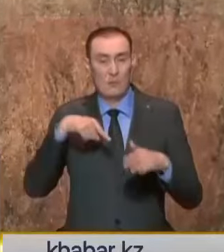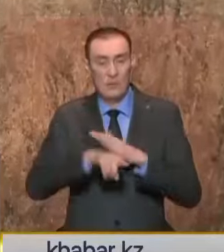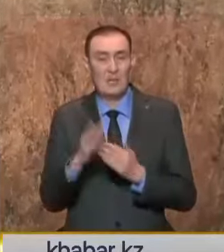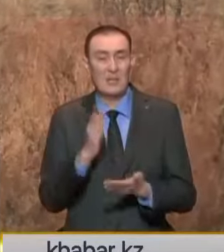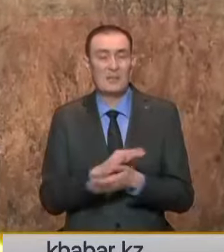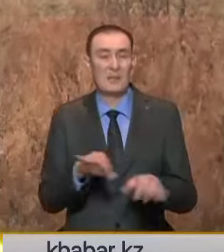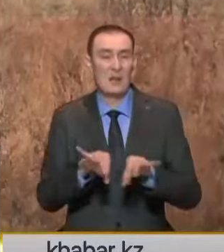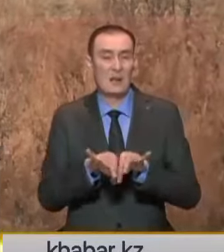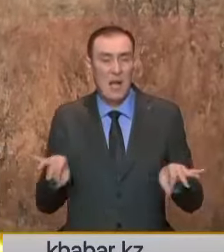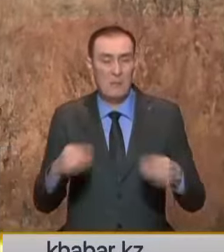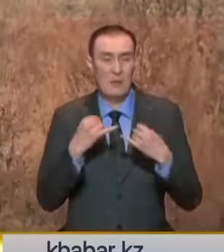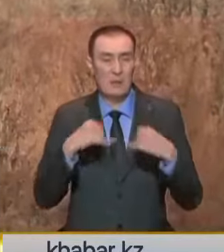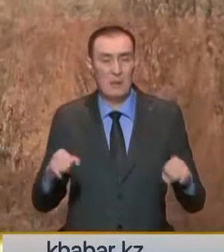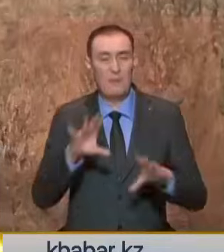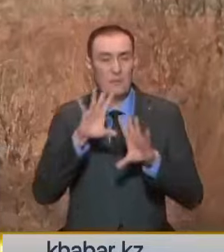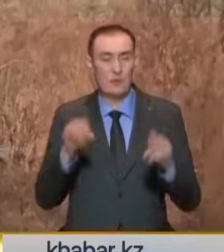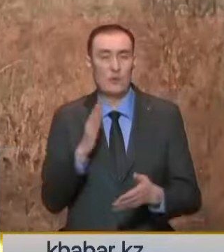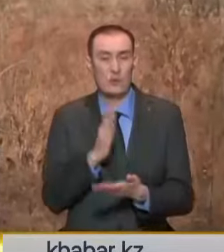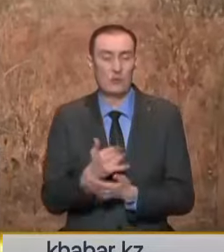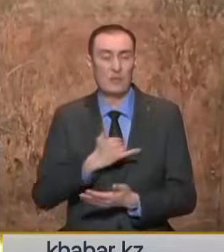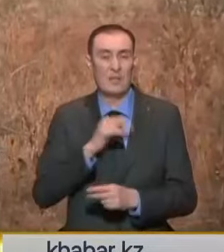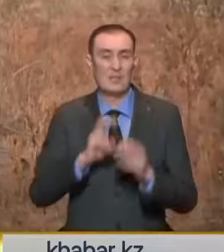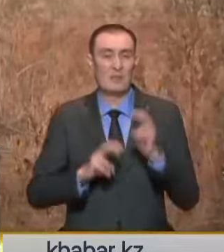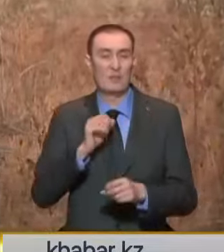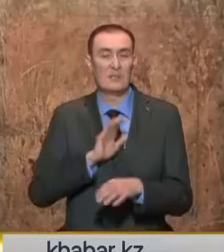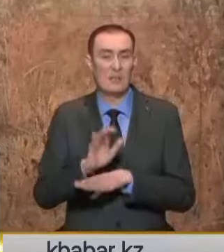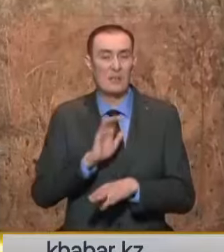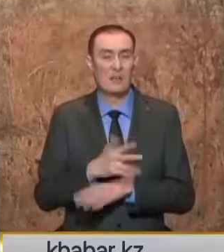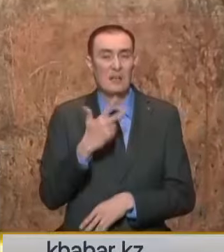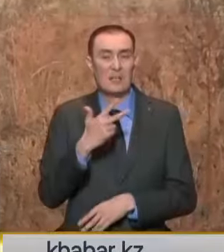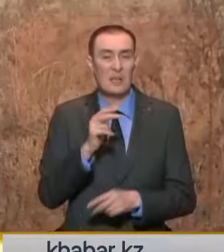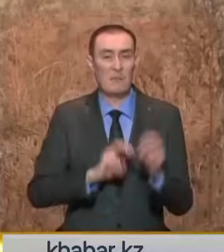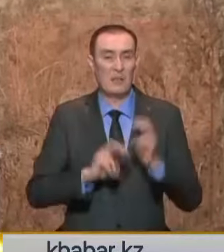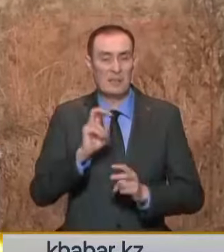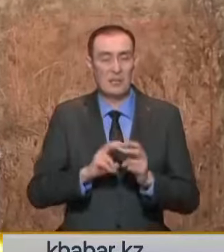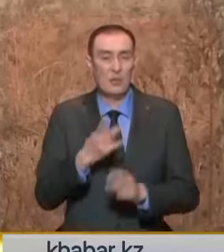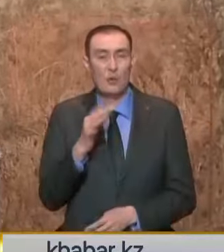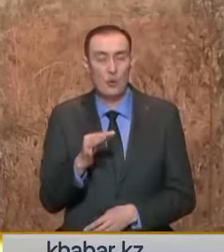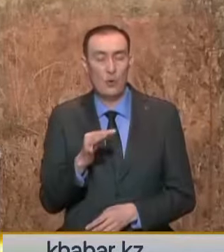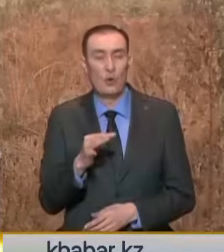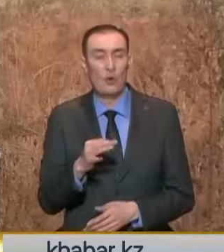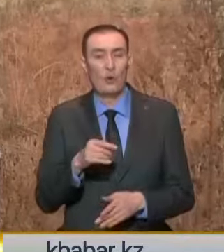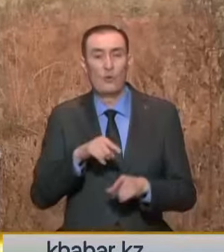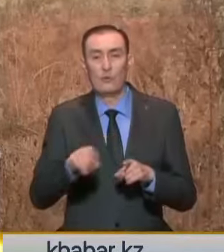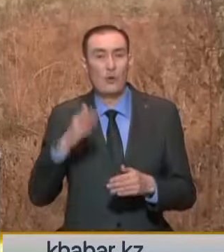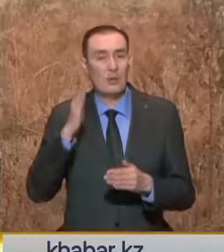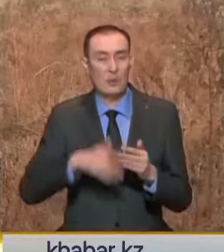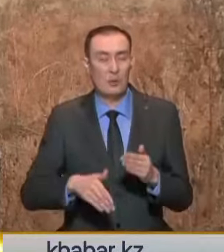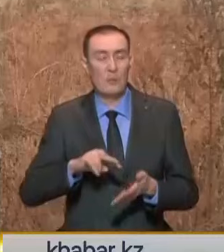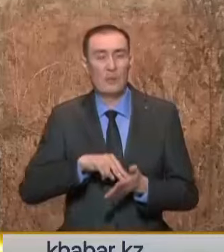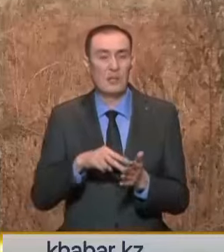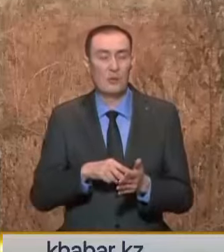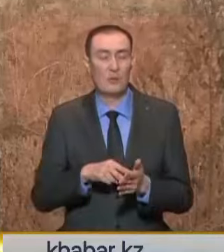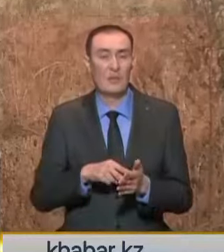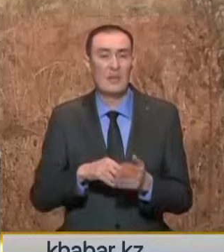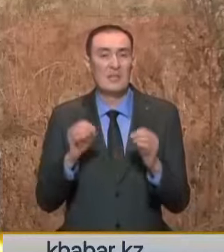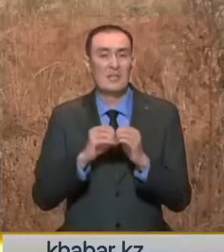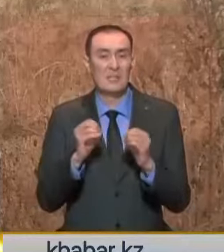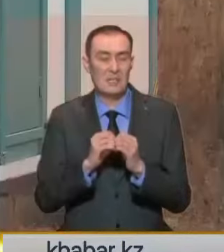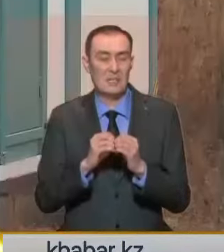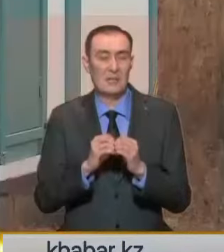проложен. Сейчас у меня завод изготавливает 3 подстанции, но до конца года мы планируем поставить